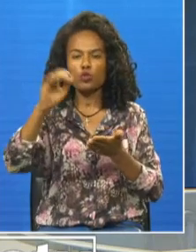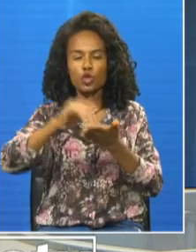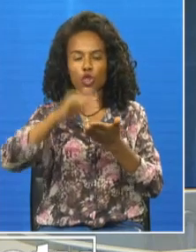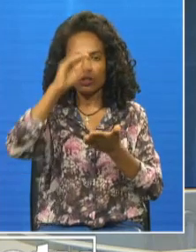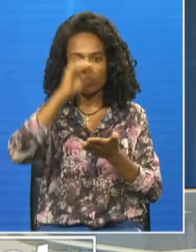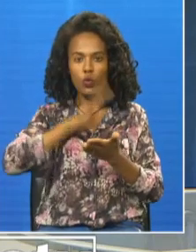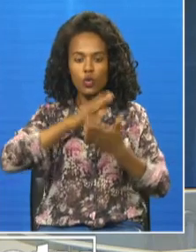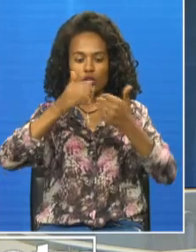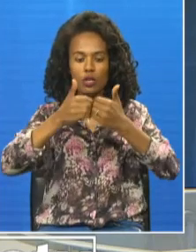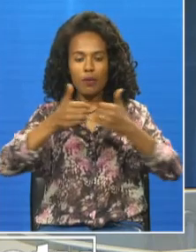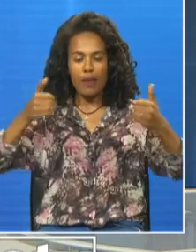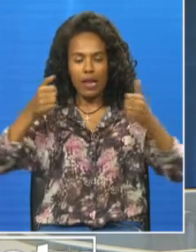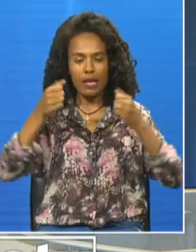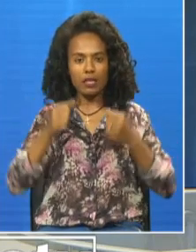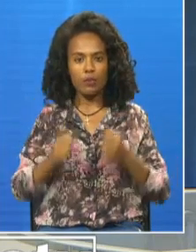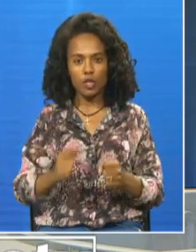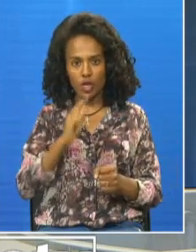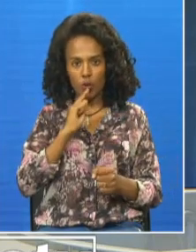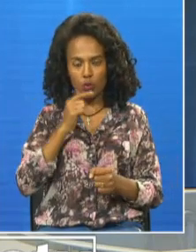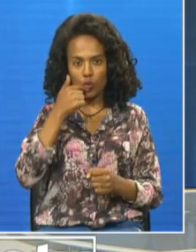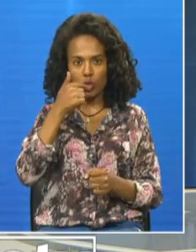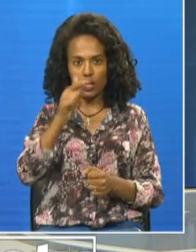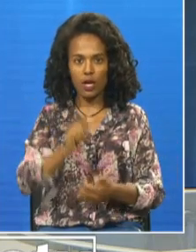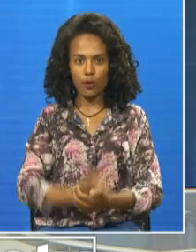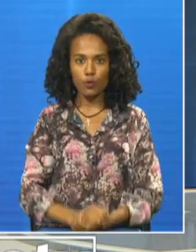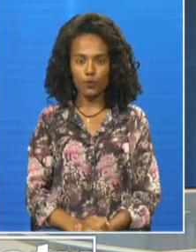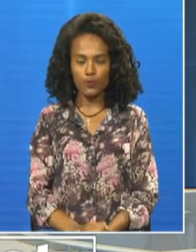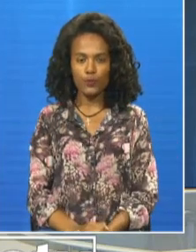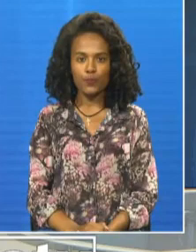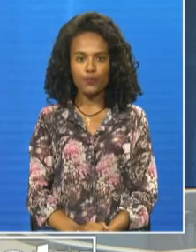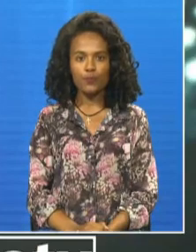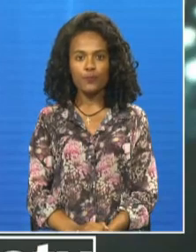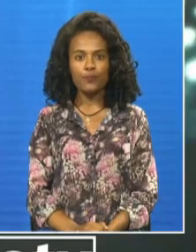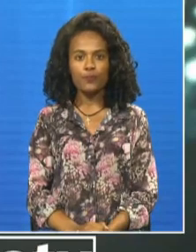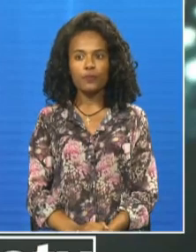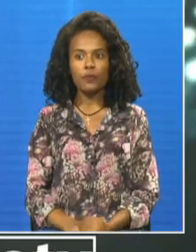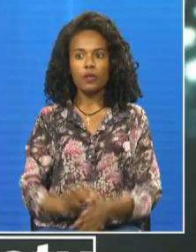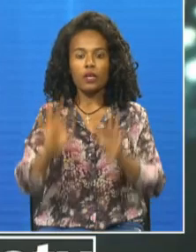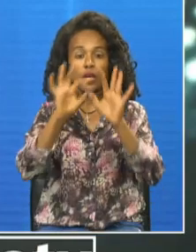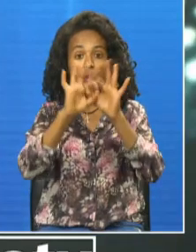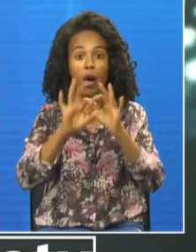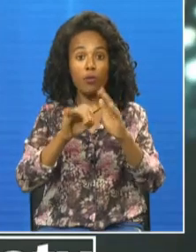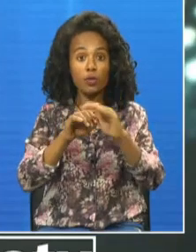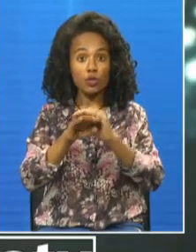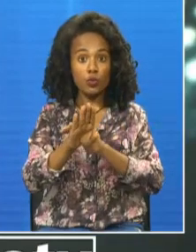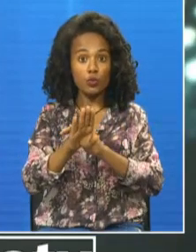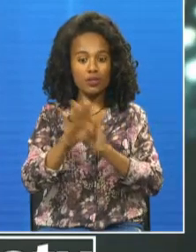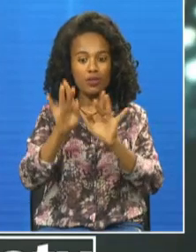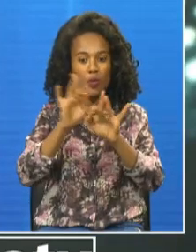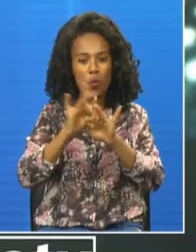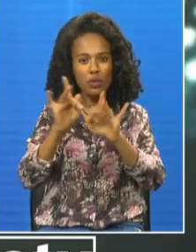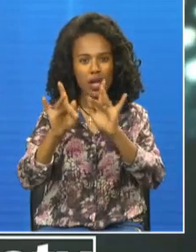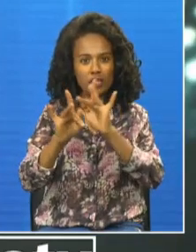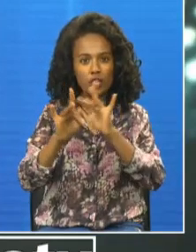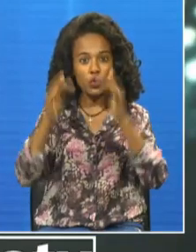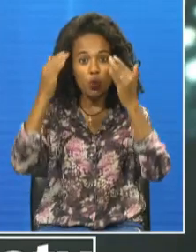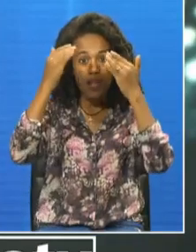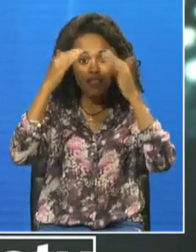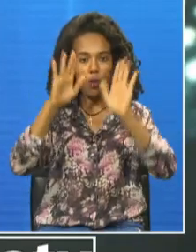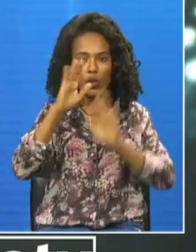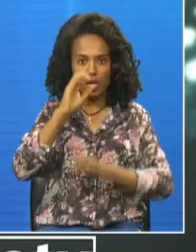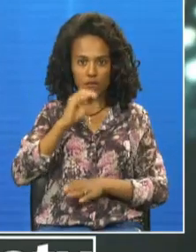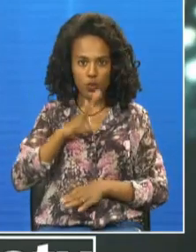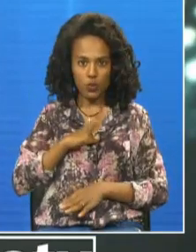2,804,324 ግለሰቦችን ማለት ነው ደግሞ የስክሪኒንግ ስራ ተሰርቷል። እስካሁን በተደረገው የቤት